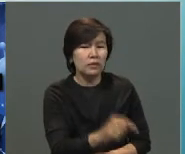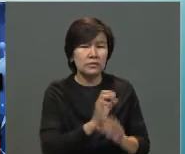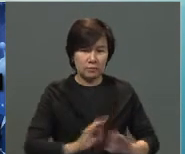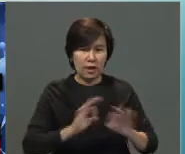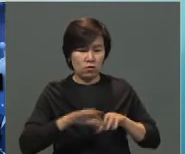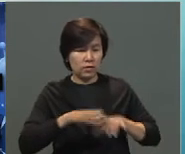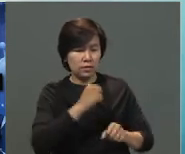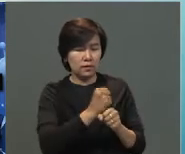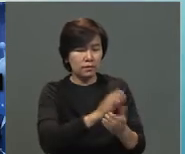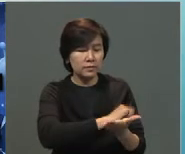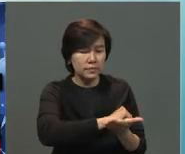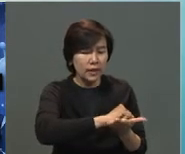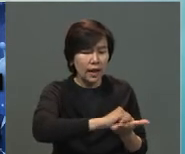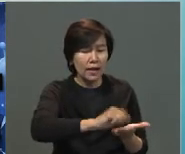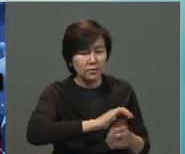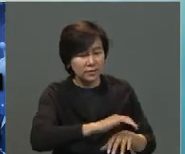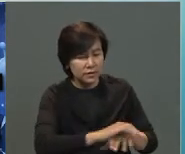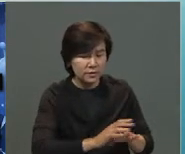นาทีเด็กทั้งหลายก็จะได้ลุคได้เดินมาบ้างนะครับเอาไปทำความสะอาดเพราะว่าตอนเล่นอยู่อาจจะได้น้ำมูกน้ำลายอะไรหลายออกมาเนี่ยนะครับต้องทำความสะอาดนะครับทุกๆ15